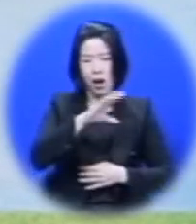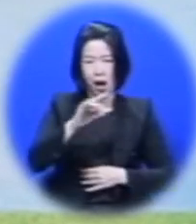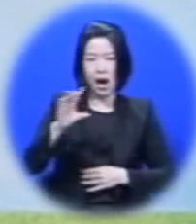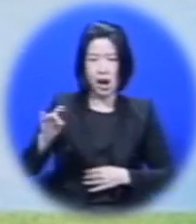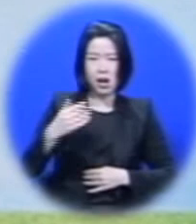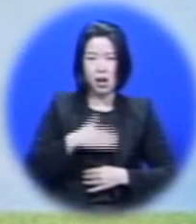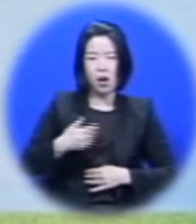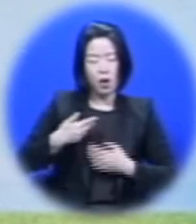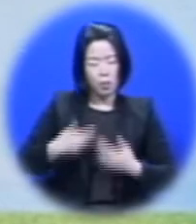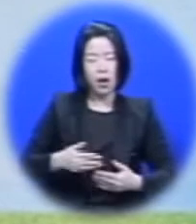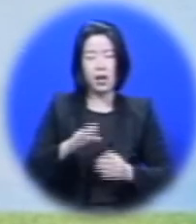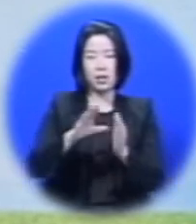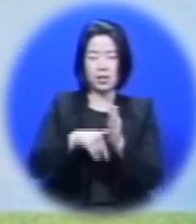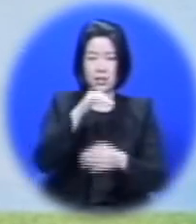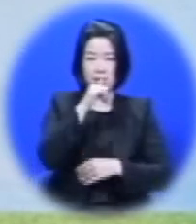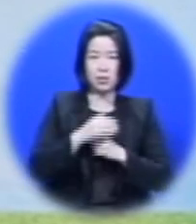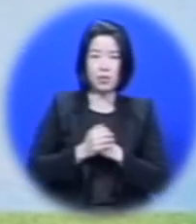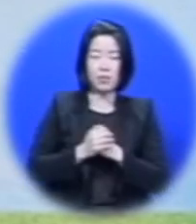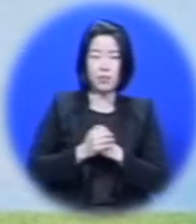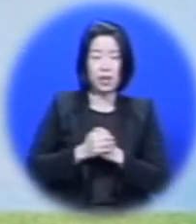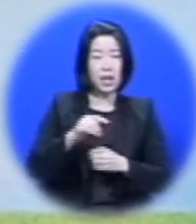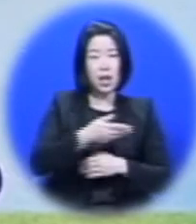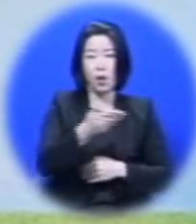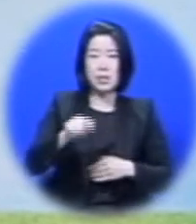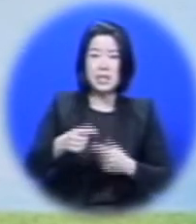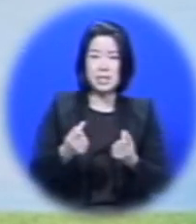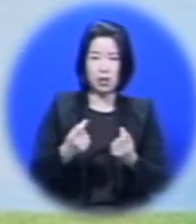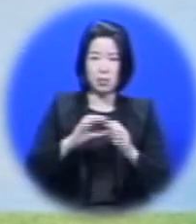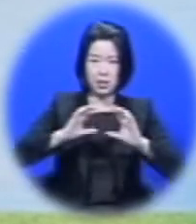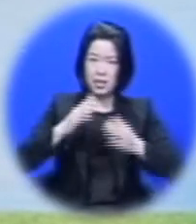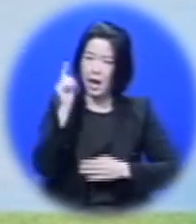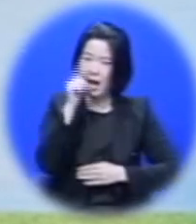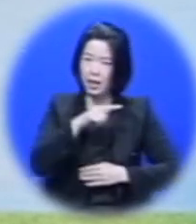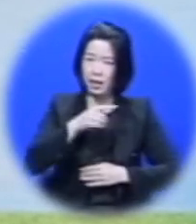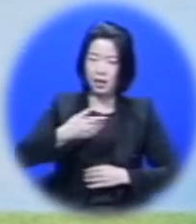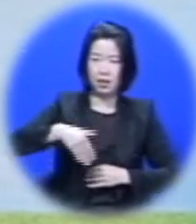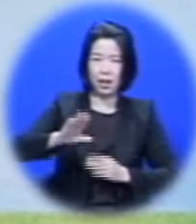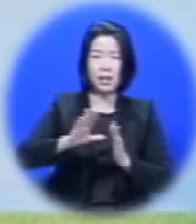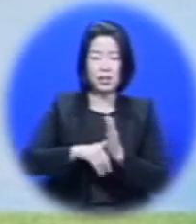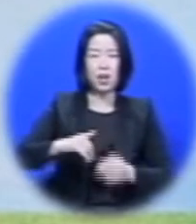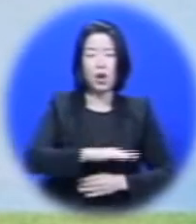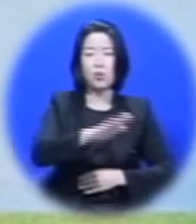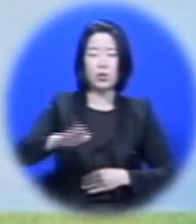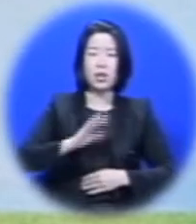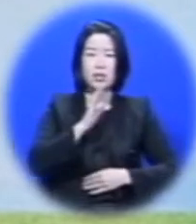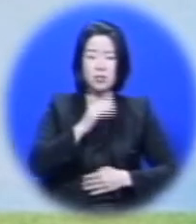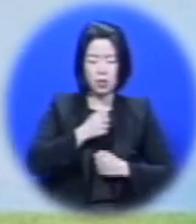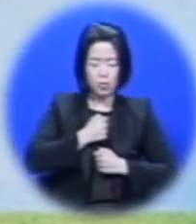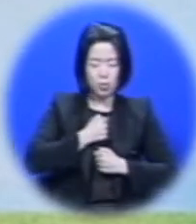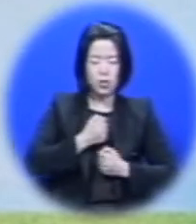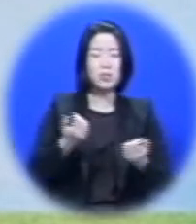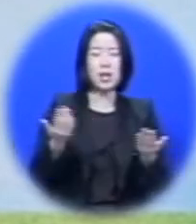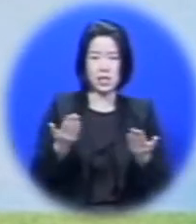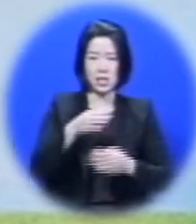덜컥 내려앉을 때도 있습니다. 여러분, 이처럼 세상이 악해져 갈 때에 우리가 정말 조심해야 할